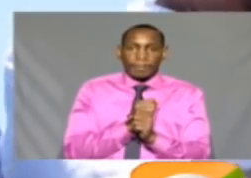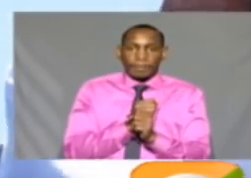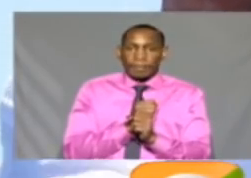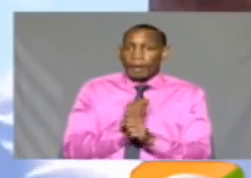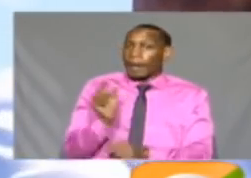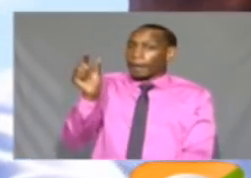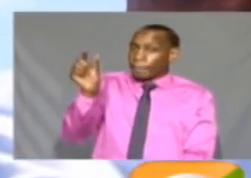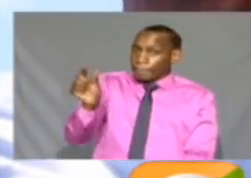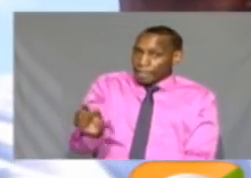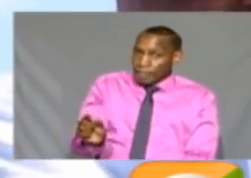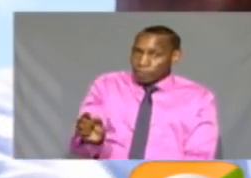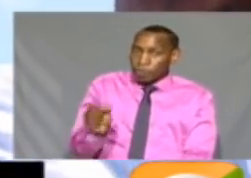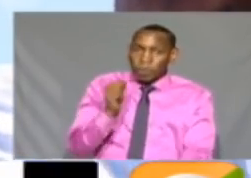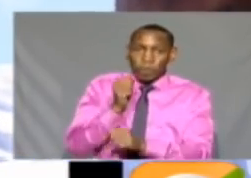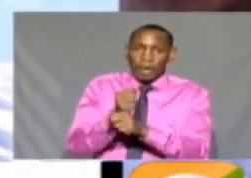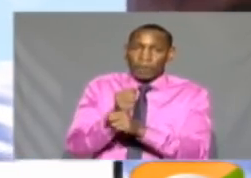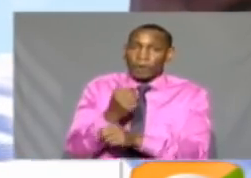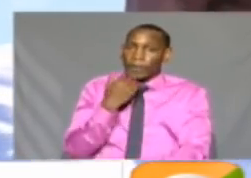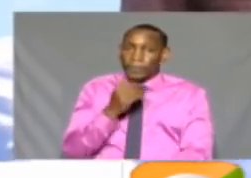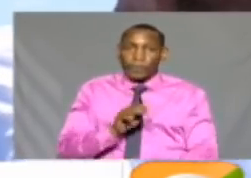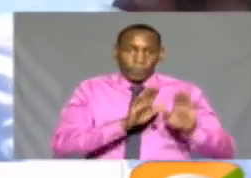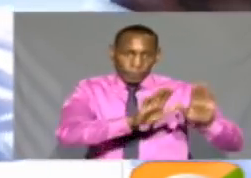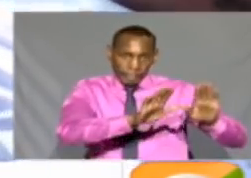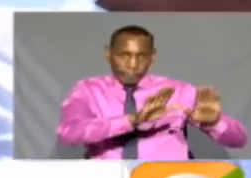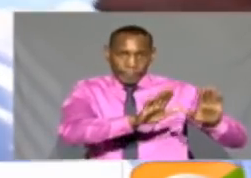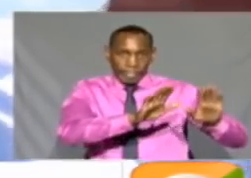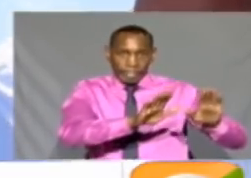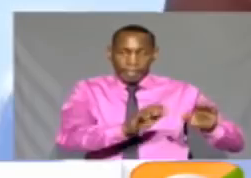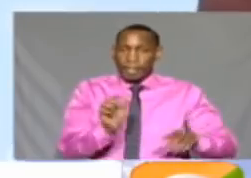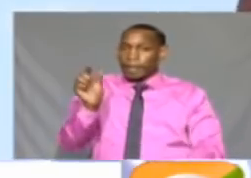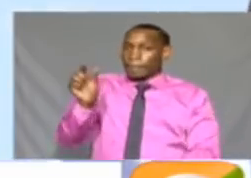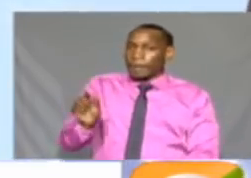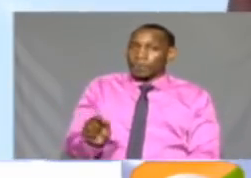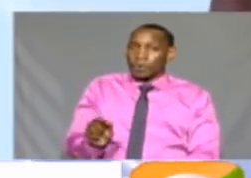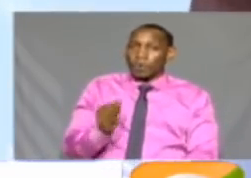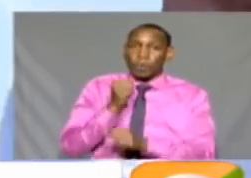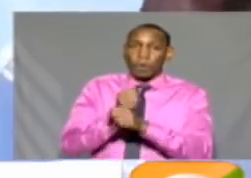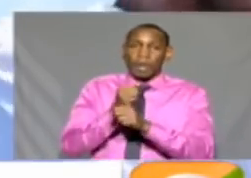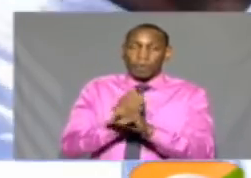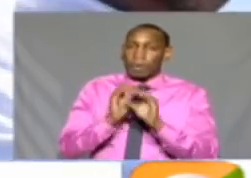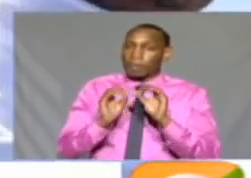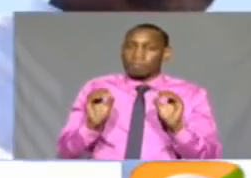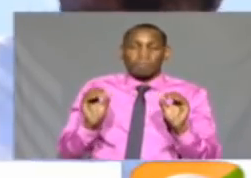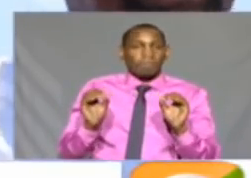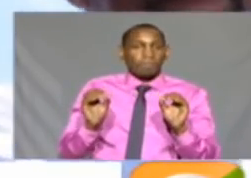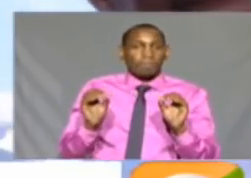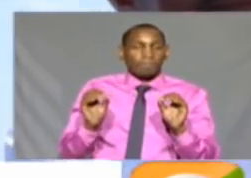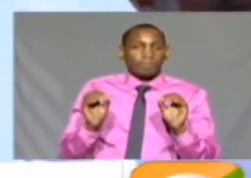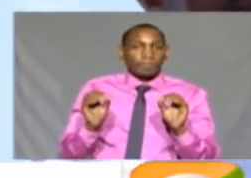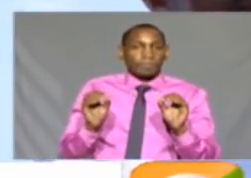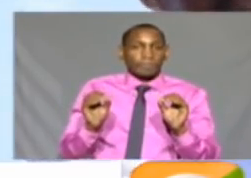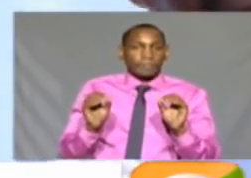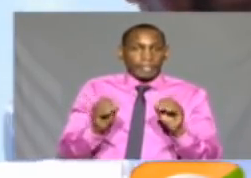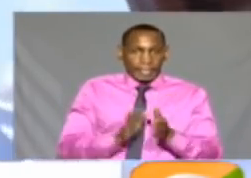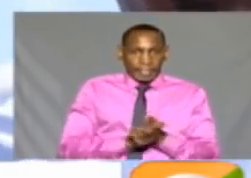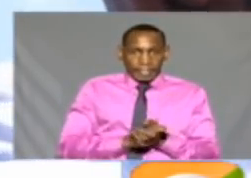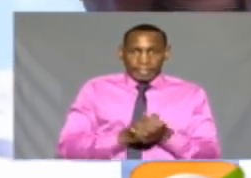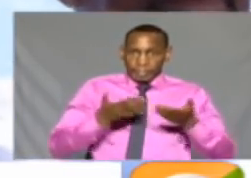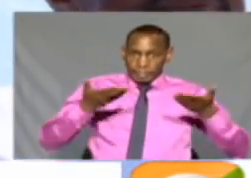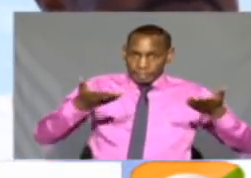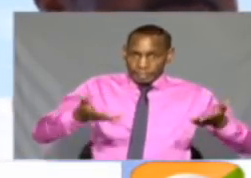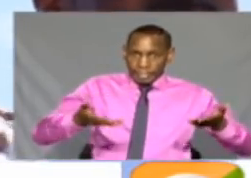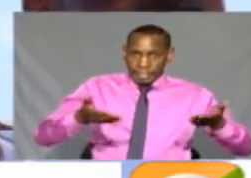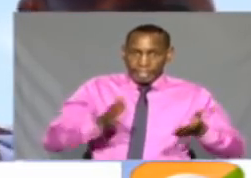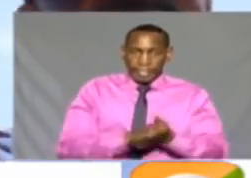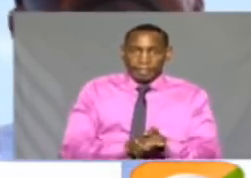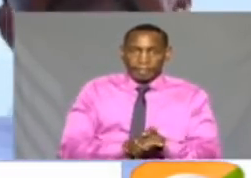Kuna mtu amezembea, ngoja. Kuna mtu amezembea wapi? Kazini kwake. Sasa,